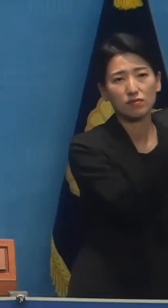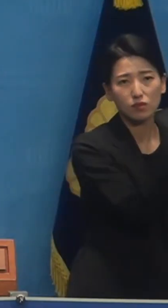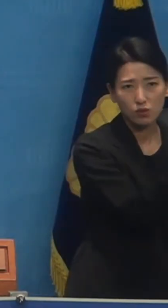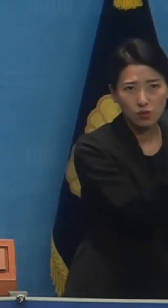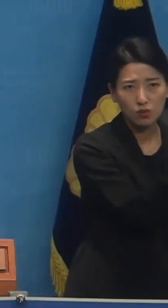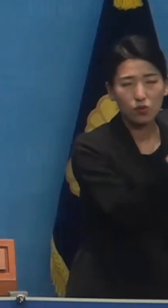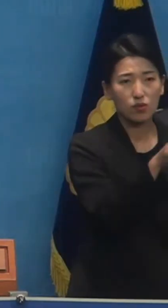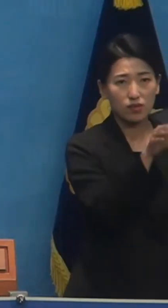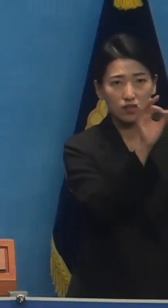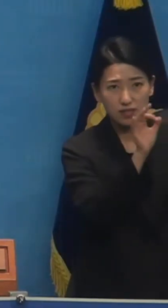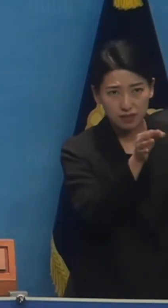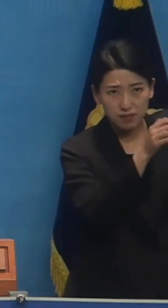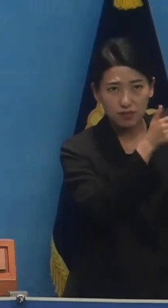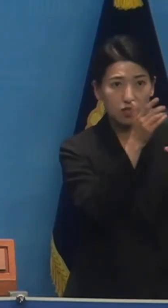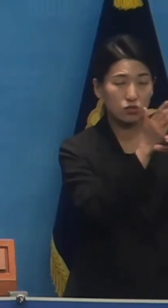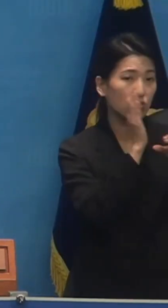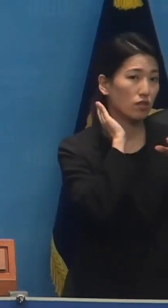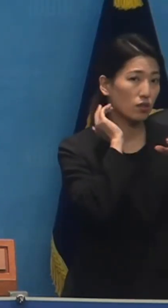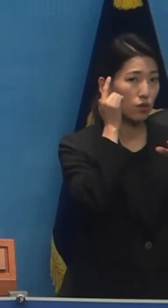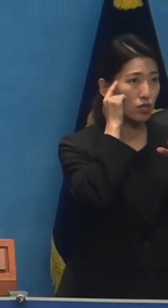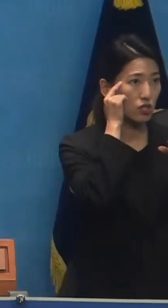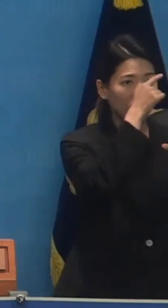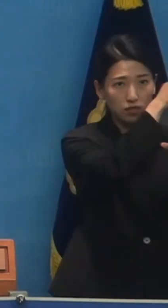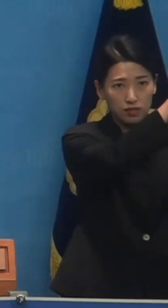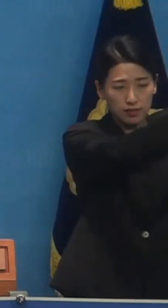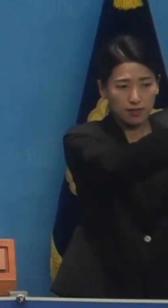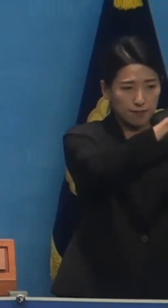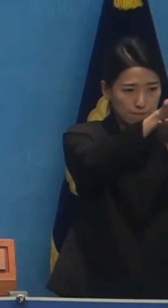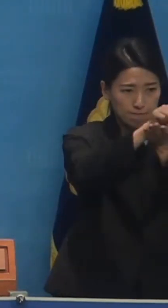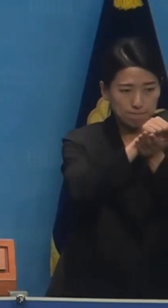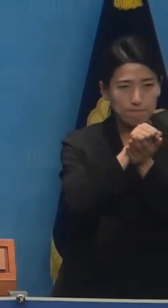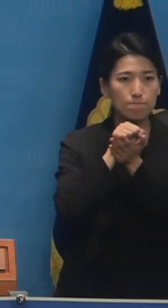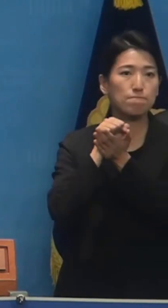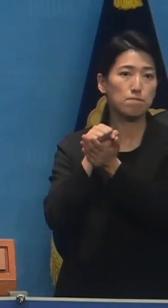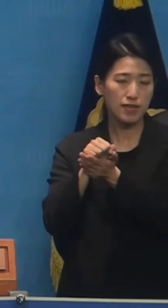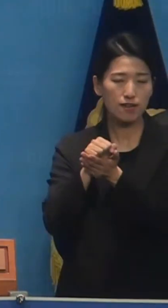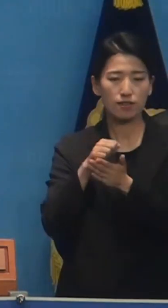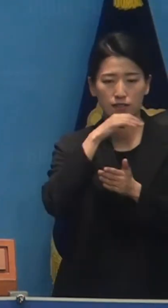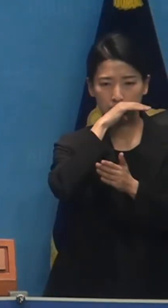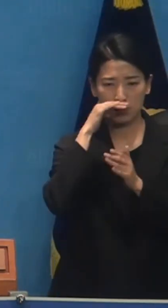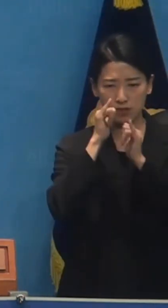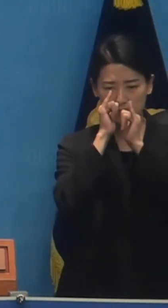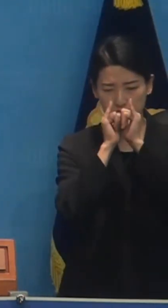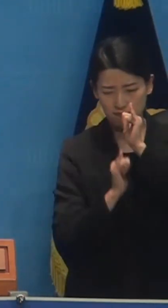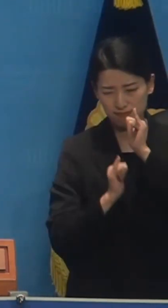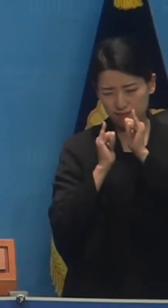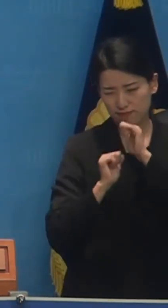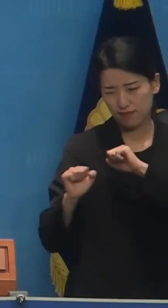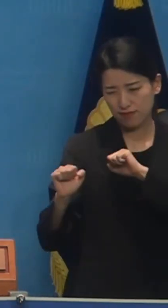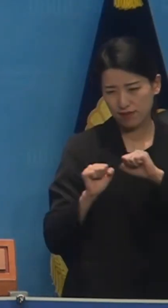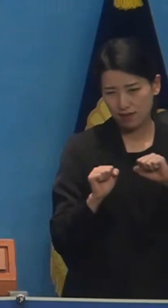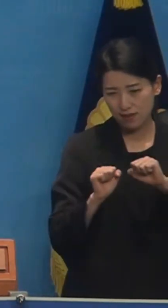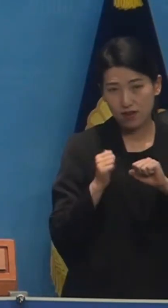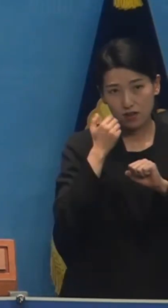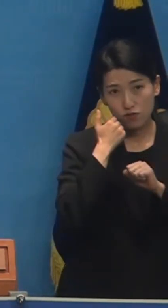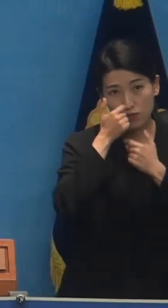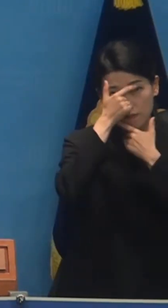대통령의 계보를 이어 역사를 바로 세울 사람은 이재명 후보인 것을